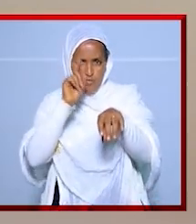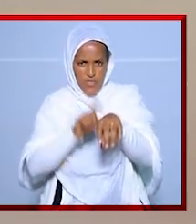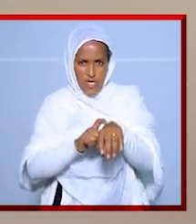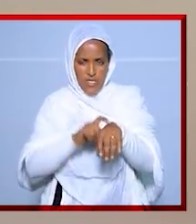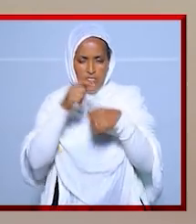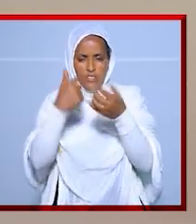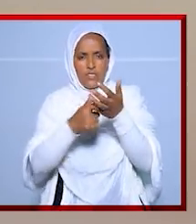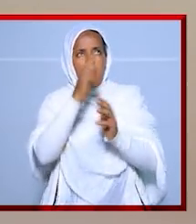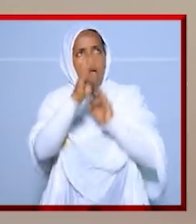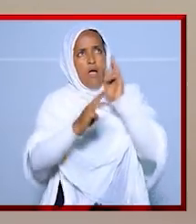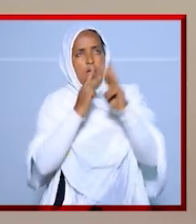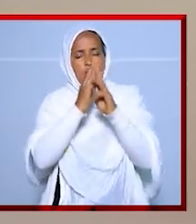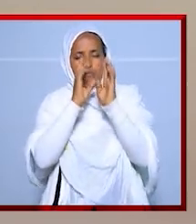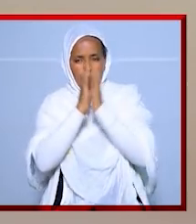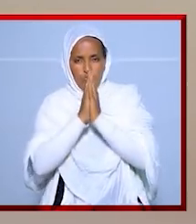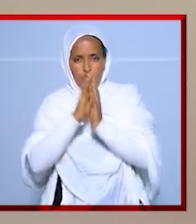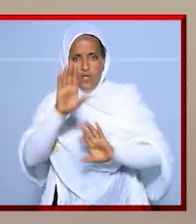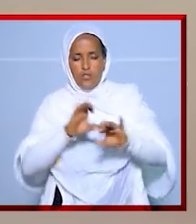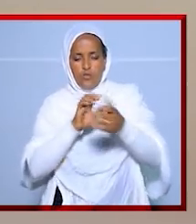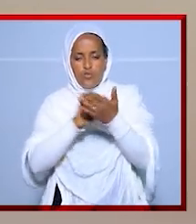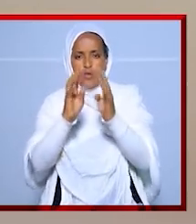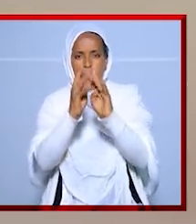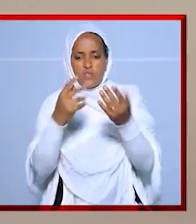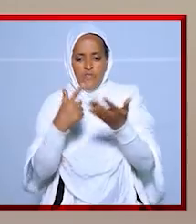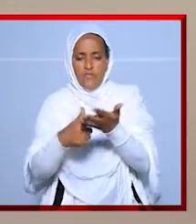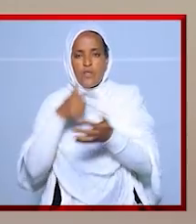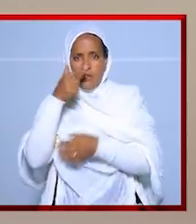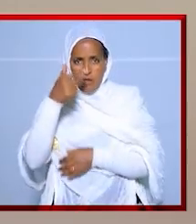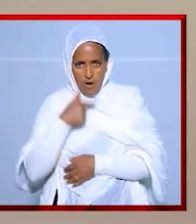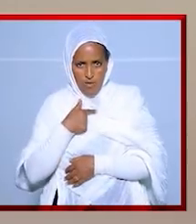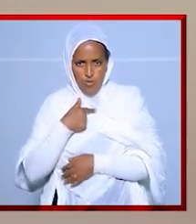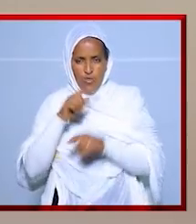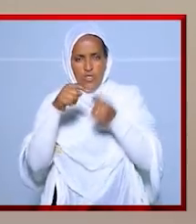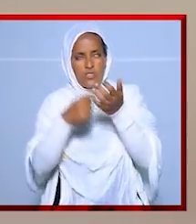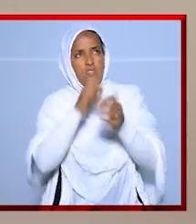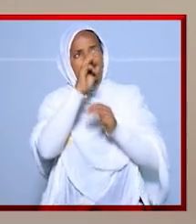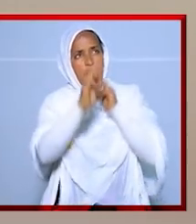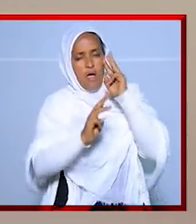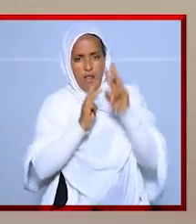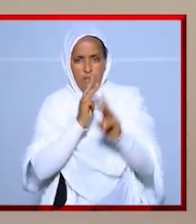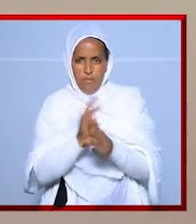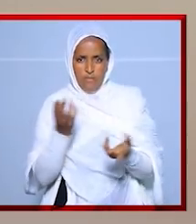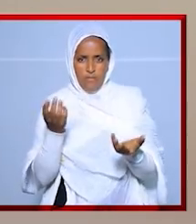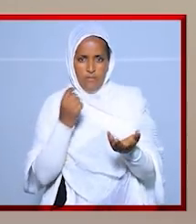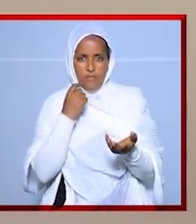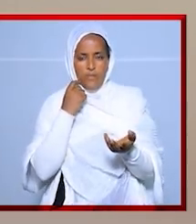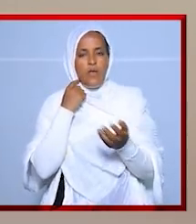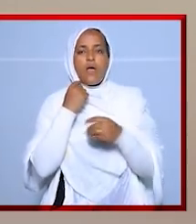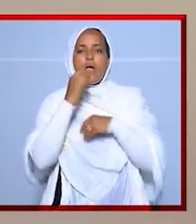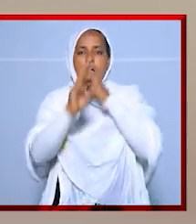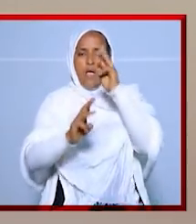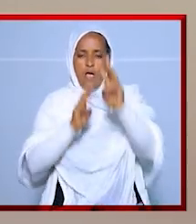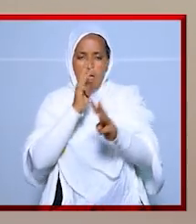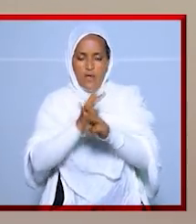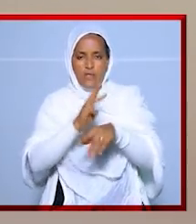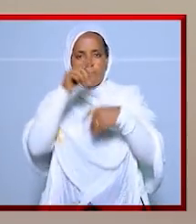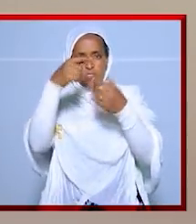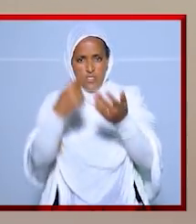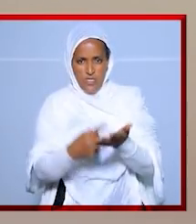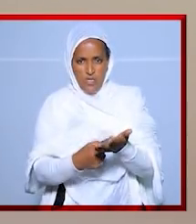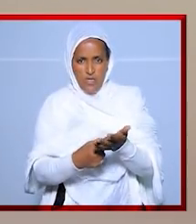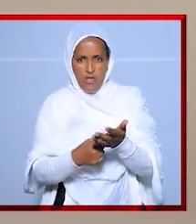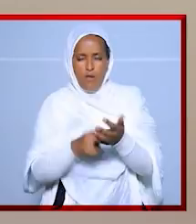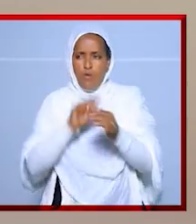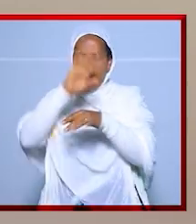በየትኛውም ሰዓት ስለ ዓለም ትጸልያለች ቤተክርስቲያን። ቅዱሳት መጻሕፍት ይህን ይናገራሉ። ስለ ዓለም ዓለም